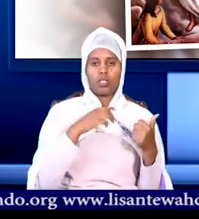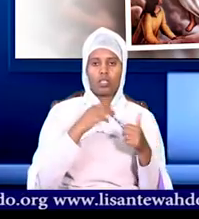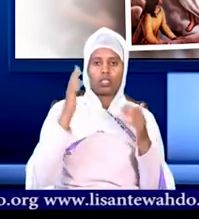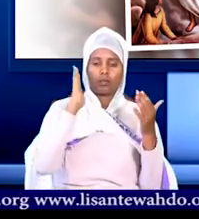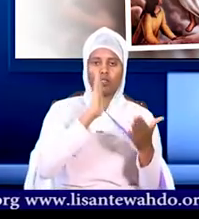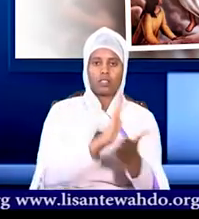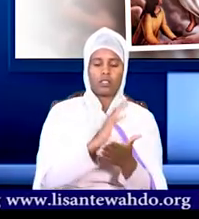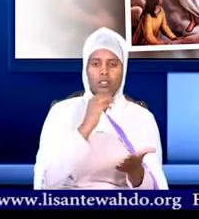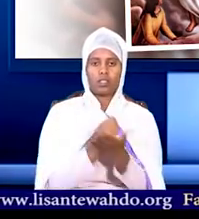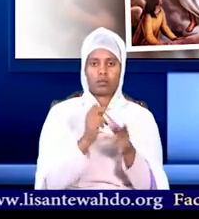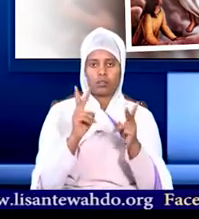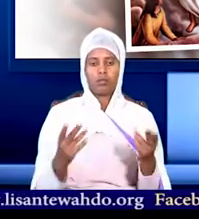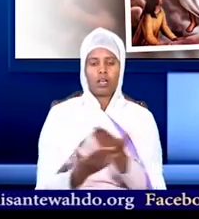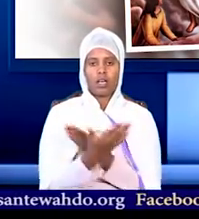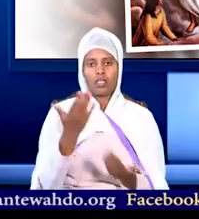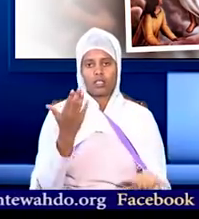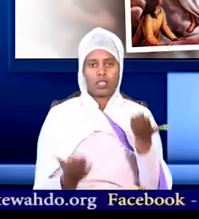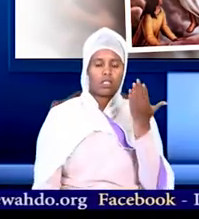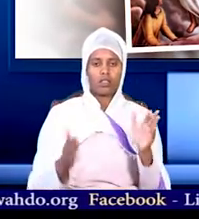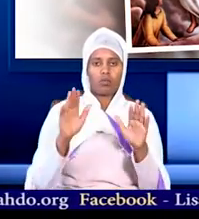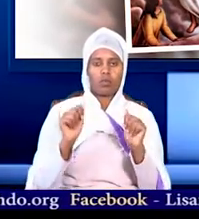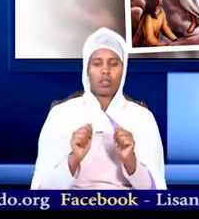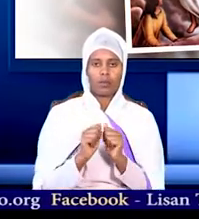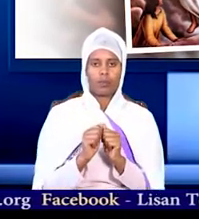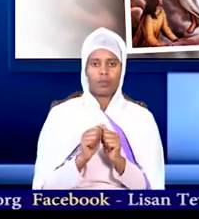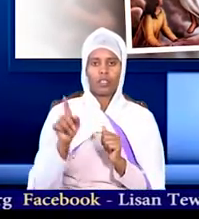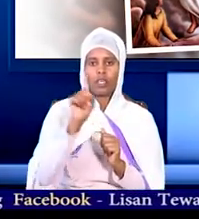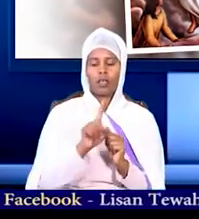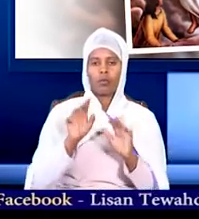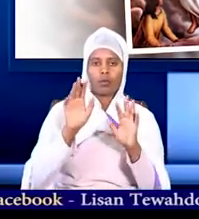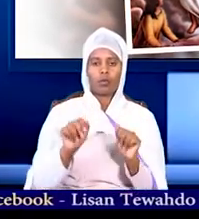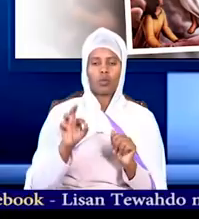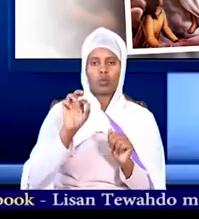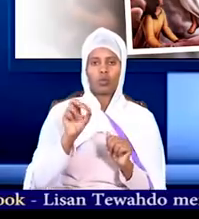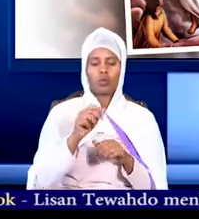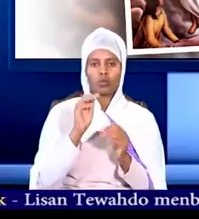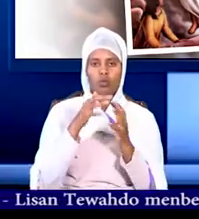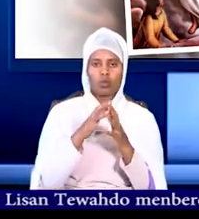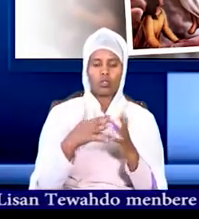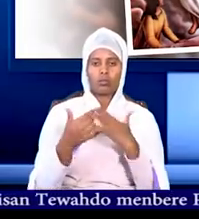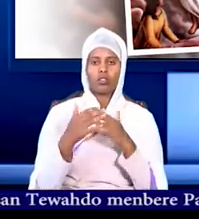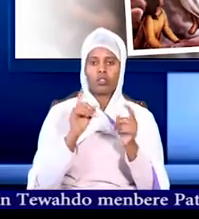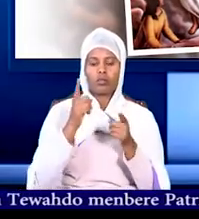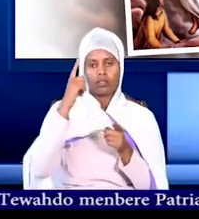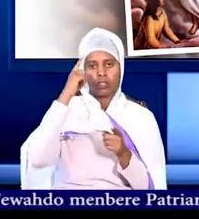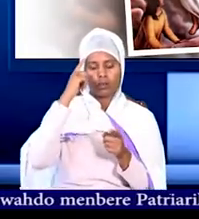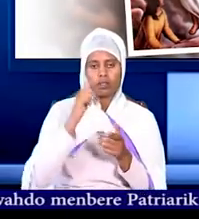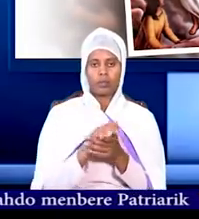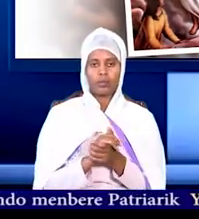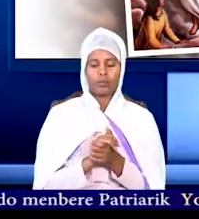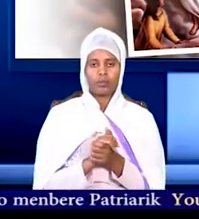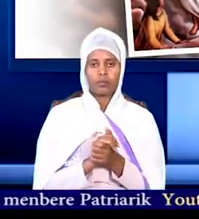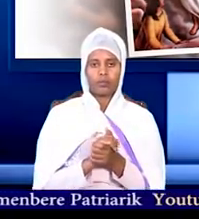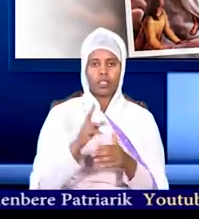ኣሚንና ንፅውዕ ዘለና ምሕረት ከም ንረክብ ድማ ደይንጠራጠር ምዃንና ኣበይ ኮይኑ እዩ ቆርኔሌዎስ ዝፅሊ ነይሩ እንተይ